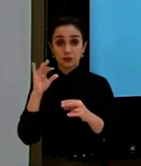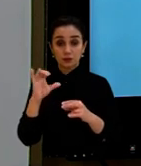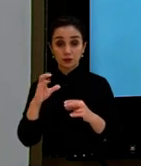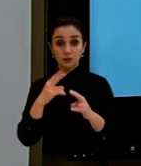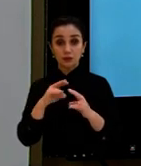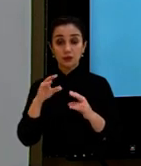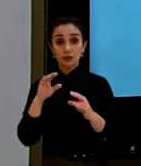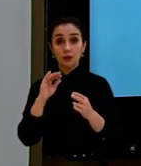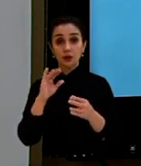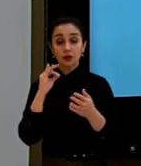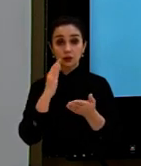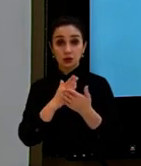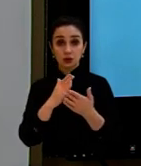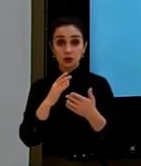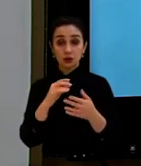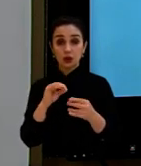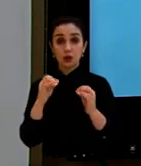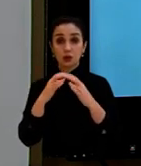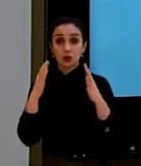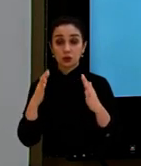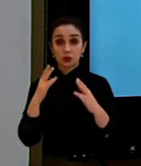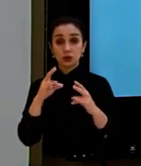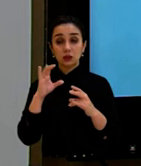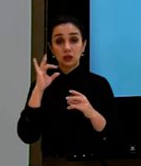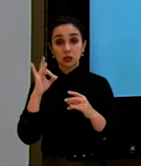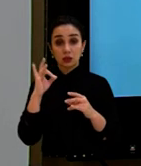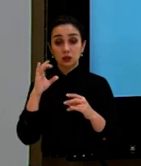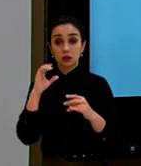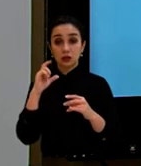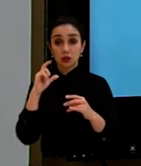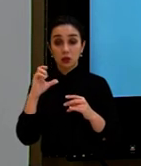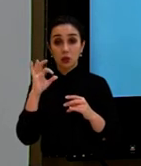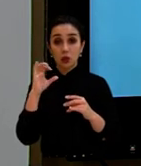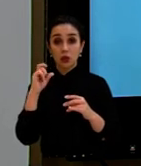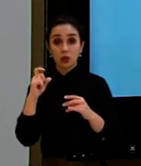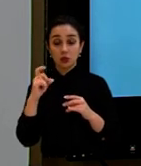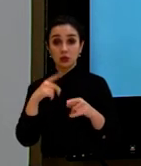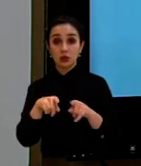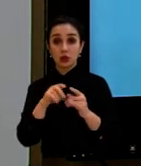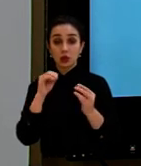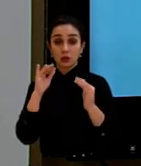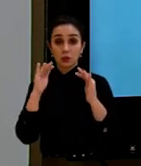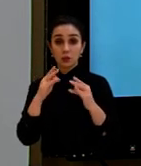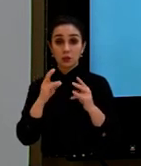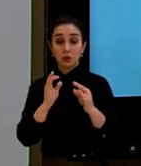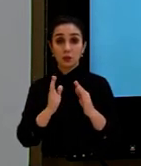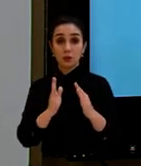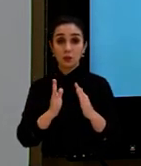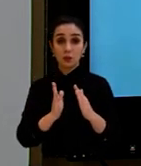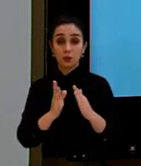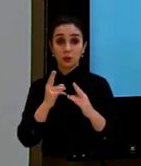описанной окружности, обозначается большой буквой R. ОH, то есть опускаем